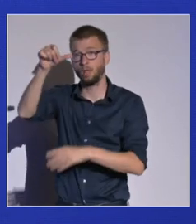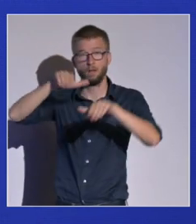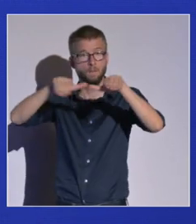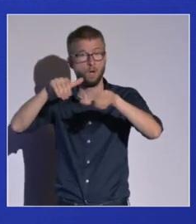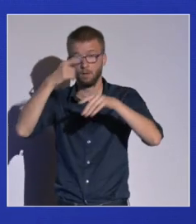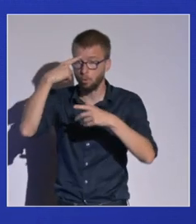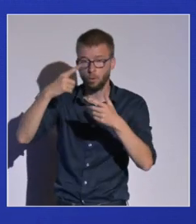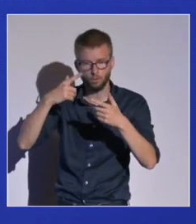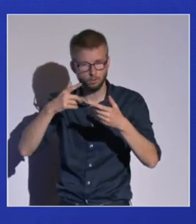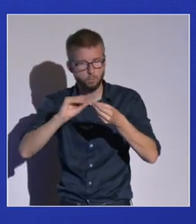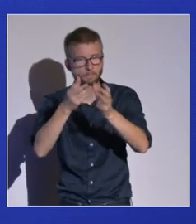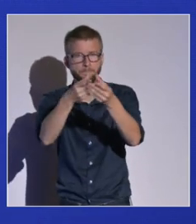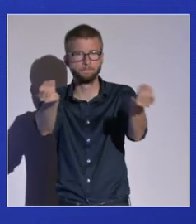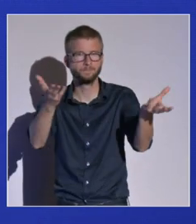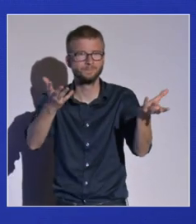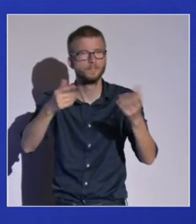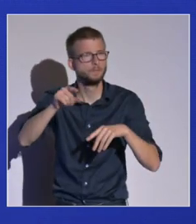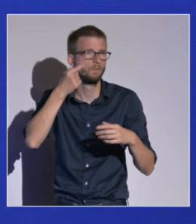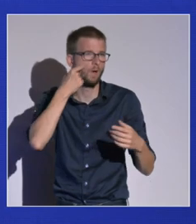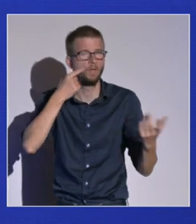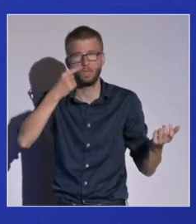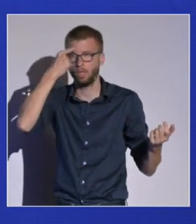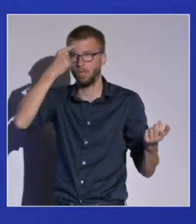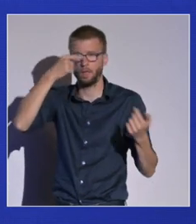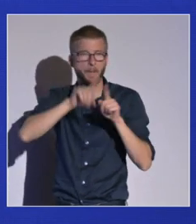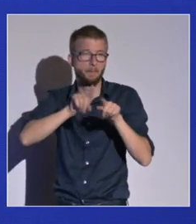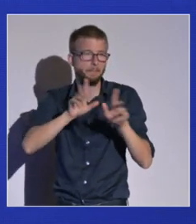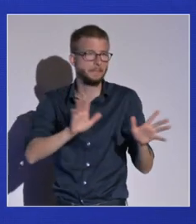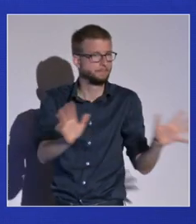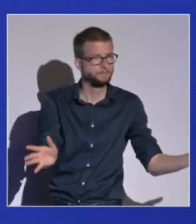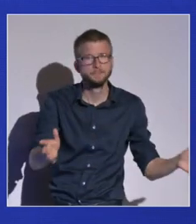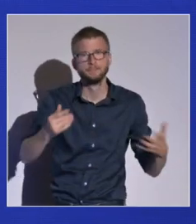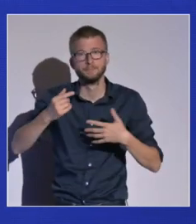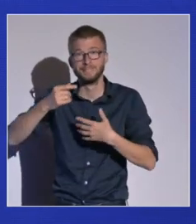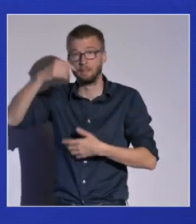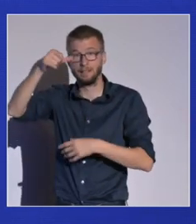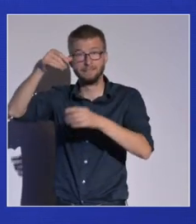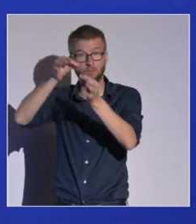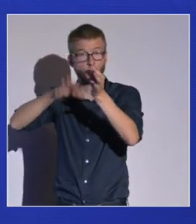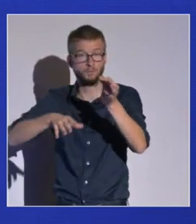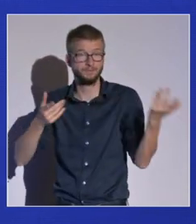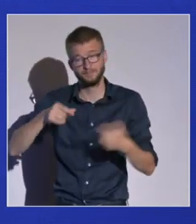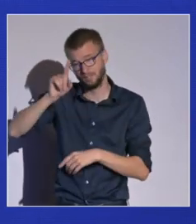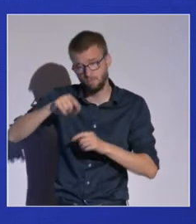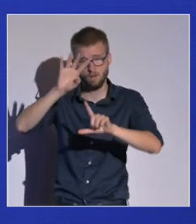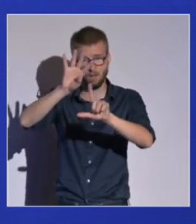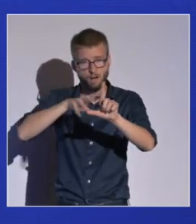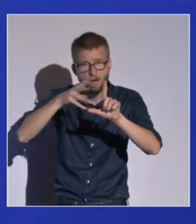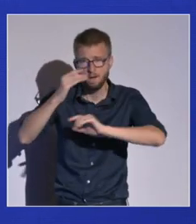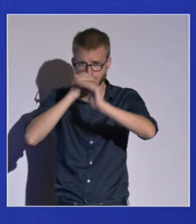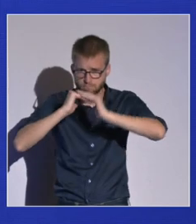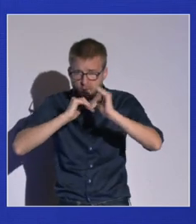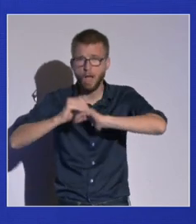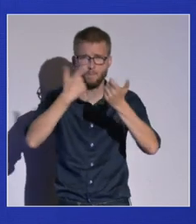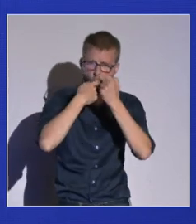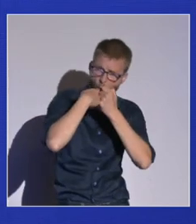retrouver une obsession. Il n'y a qu'un moyen de s'en sortir, c'est de faire un plan à long terme de retour à